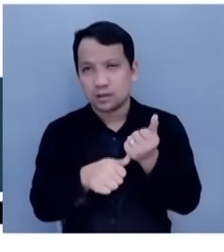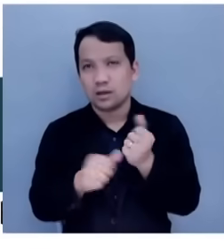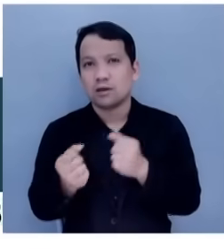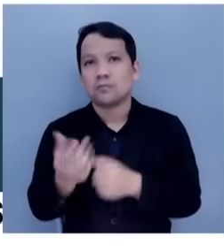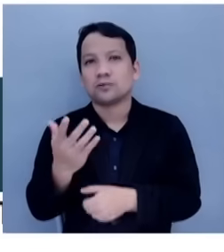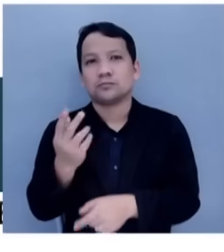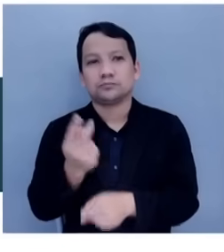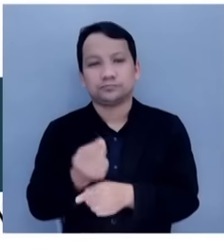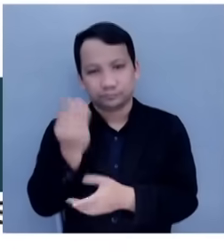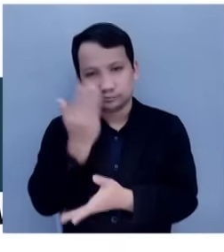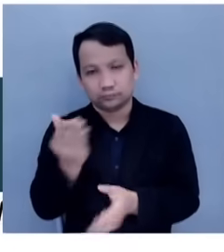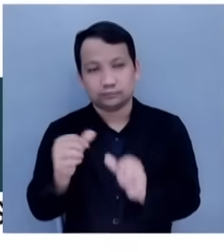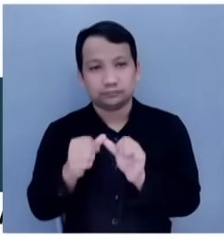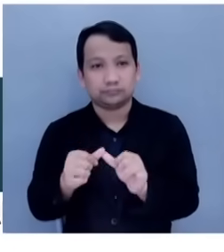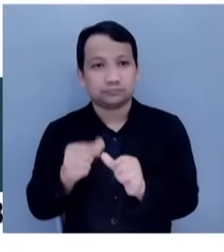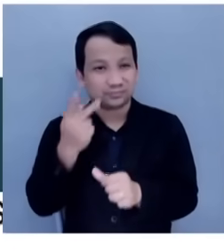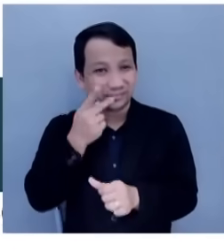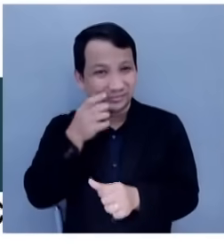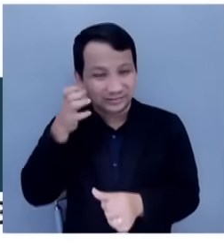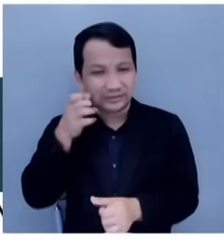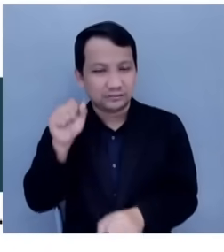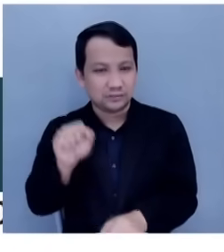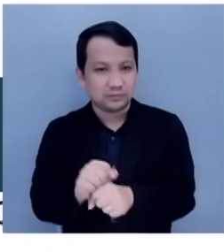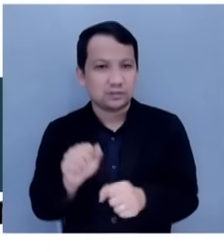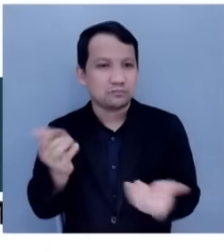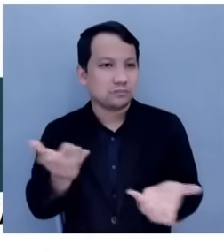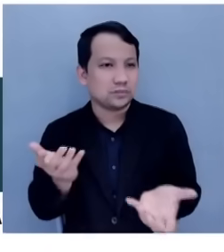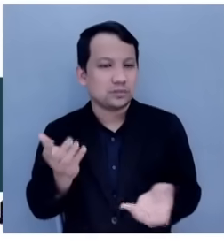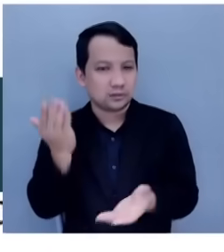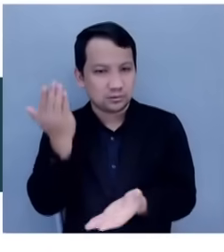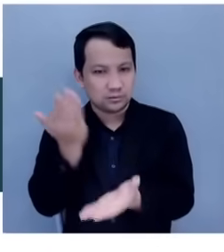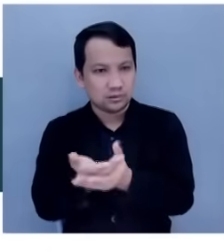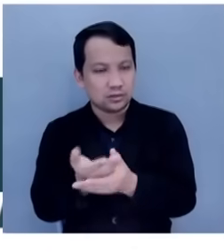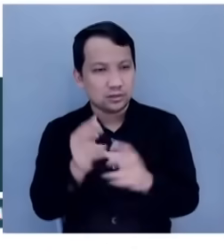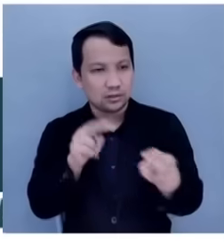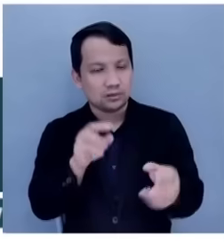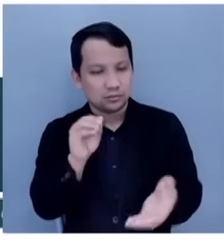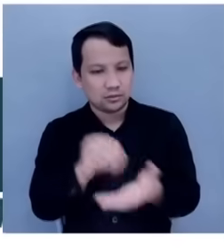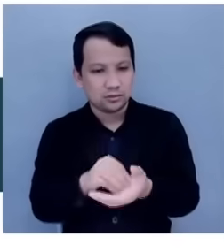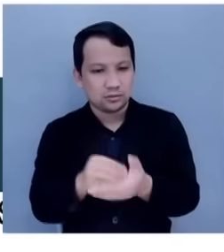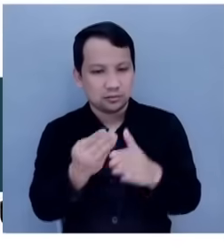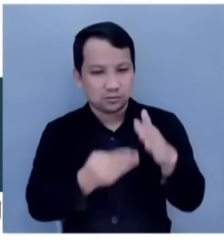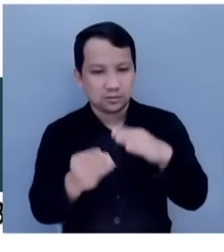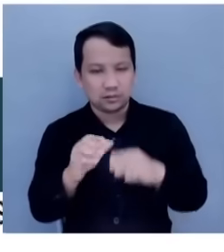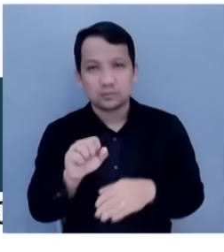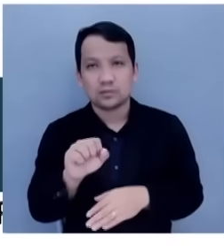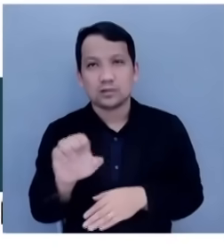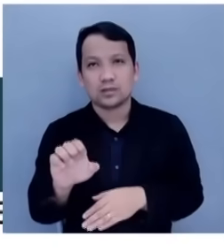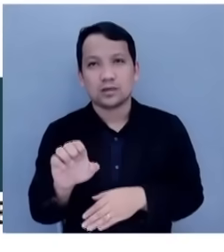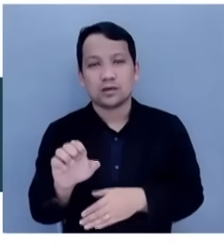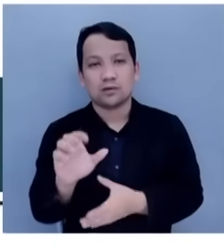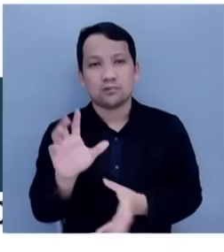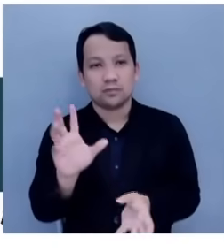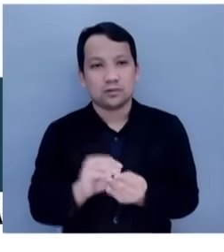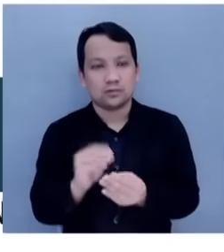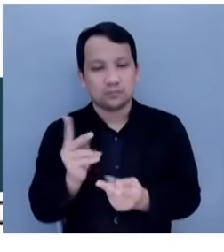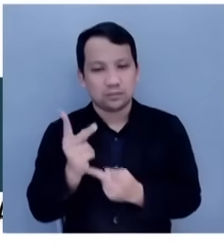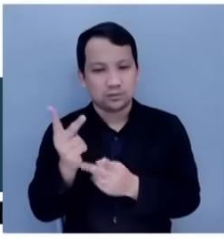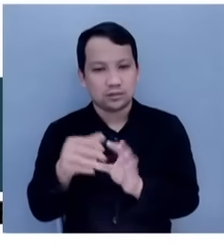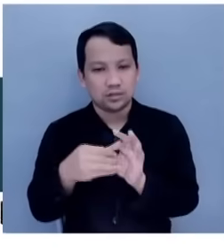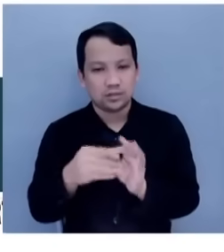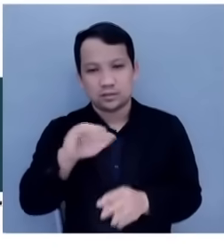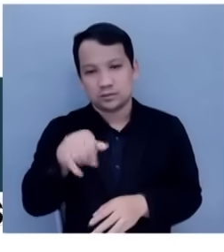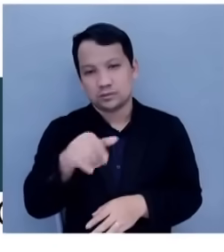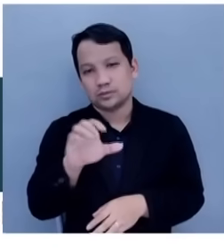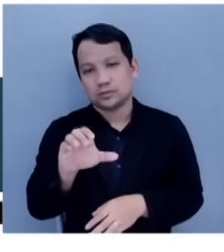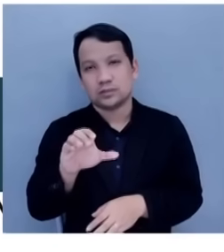hirap imagine yun, ano, Carmina, kung paano talaga at saan ito inilagay based doon sa provision ng JC.